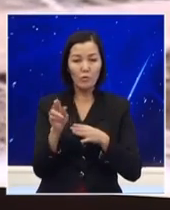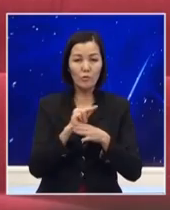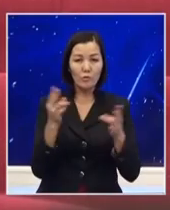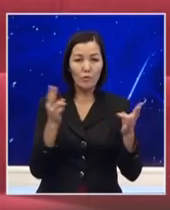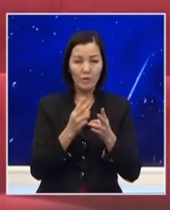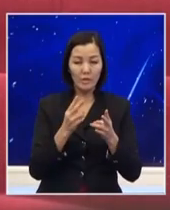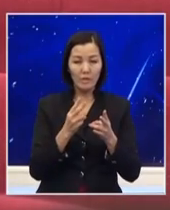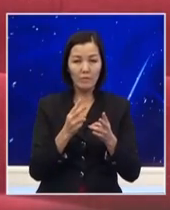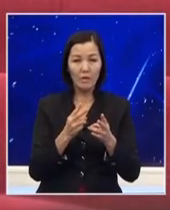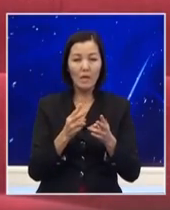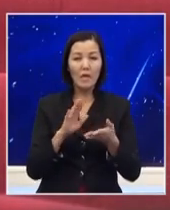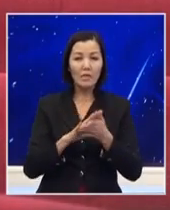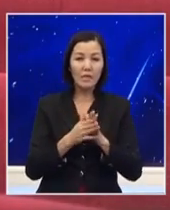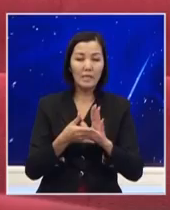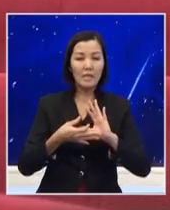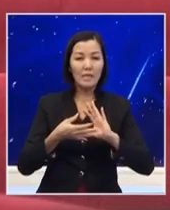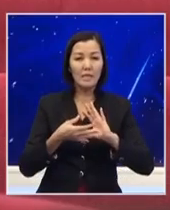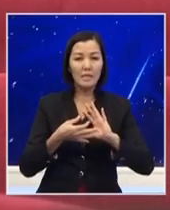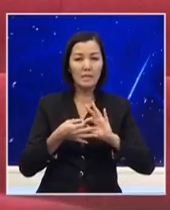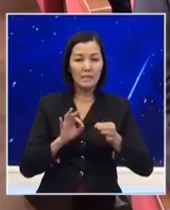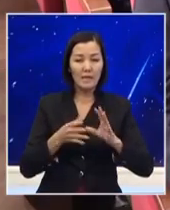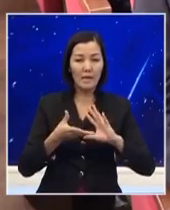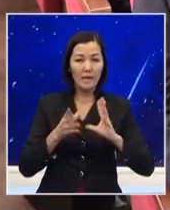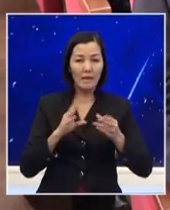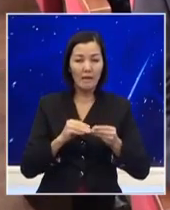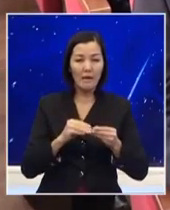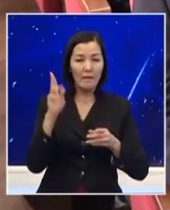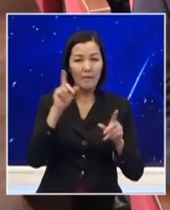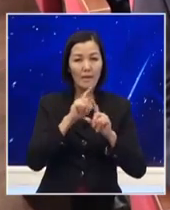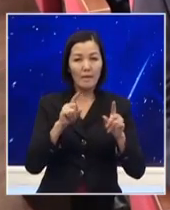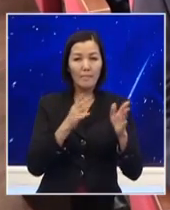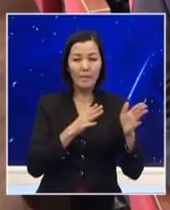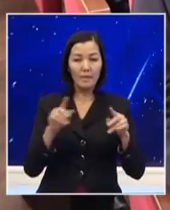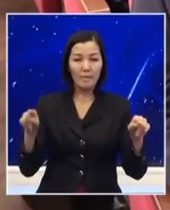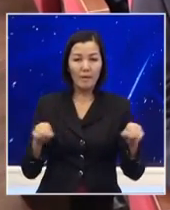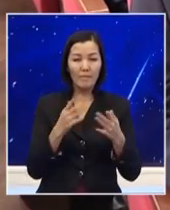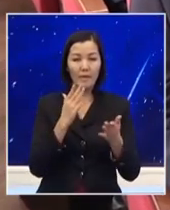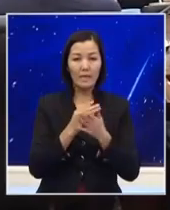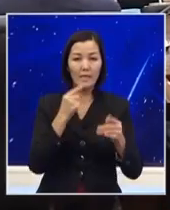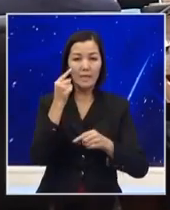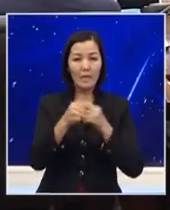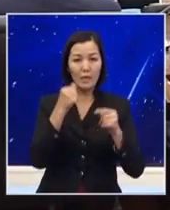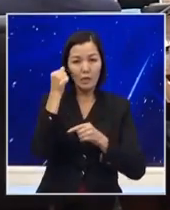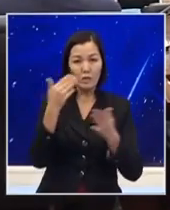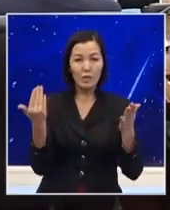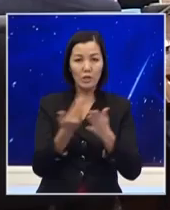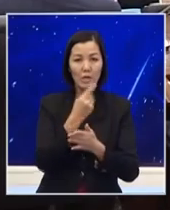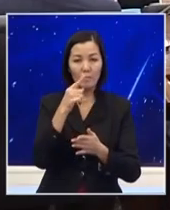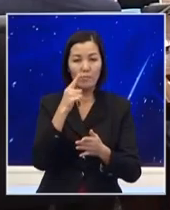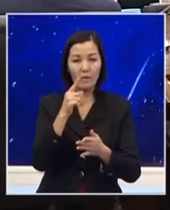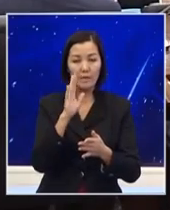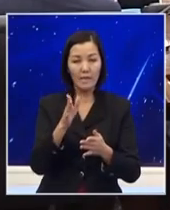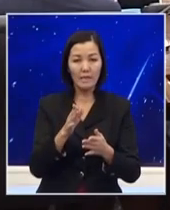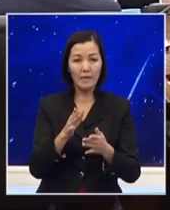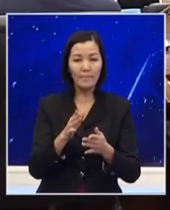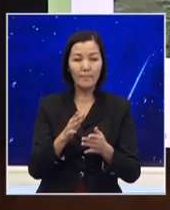қажет етіп тұр. Жағдайды саралаған аймақ басшысы білім ошақтары біртіндеп қалыпқа келтіріледі. Екеуі келер жылы жаңаланатынын айтты. Саялы